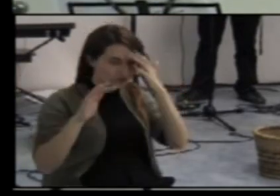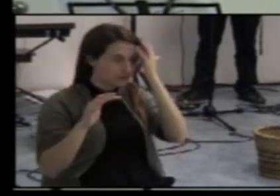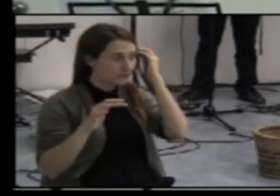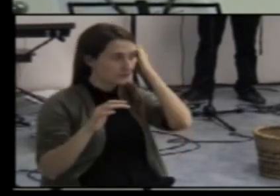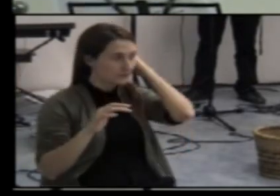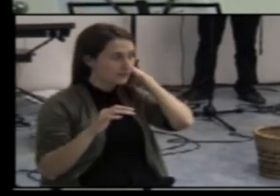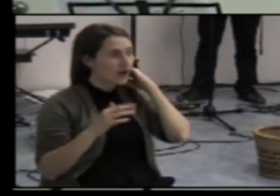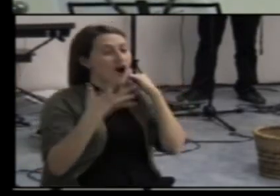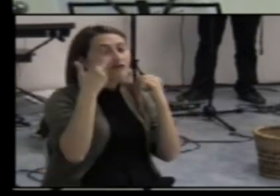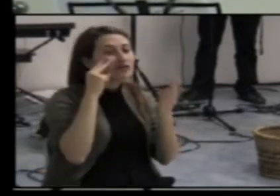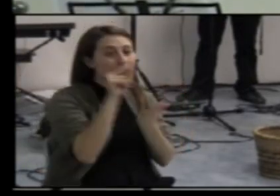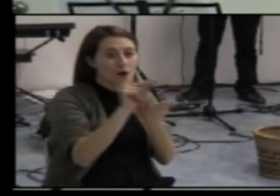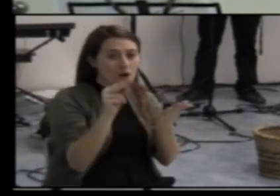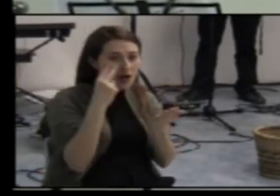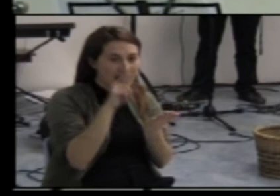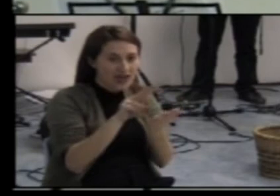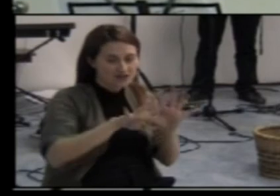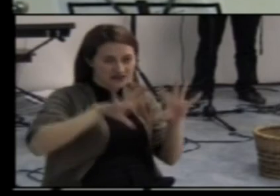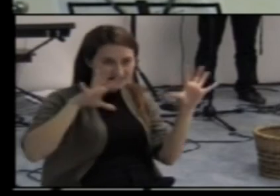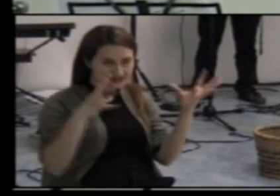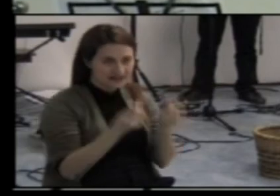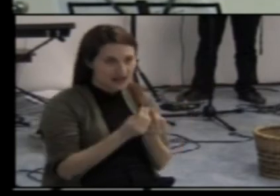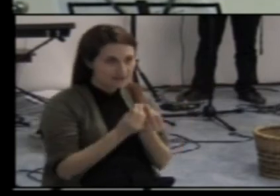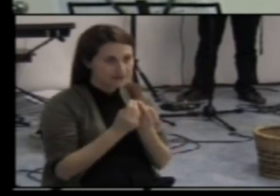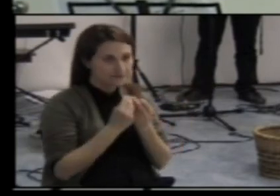leggiamo insieme,